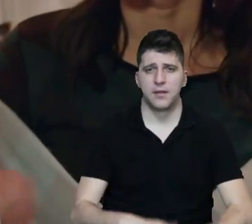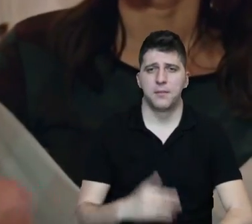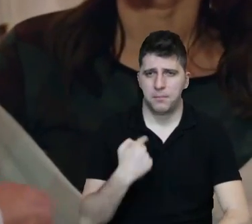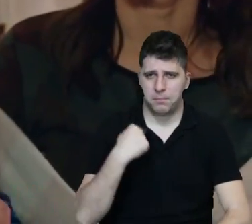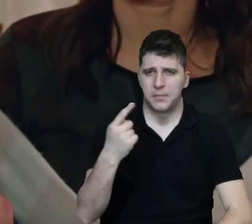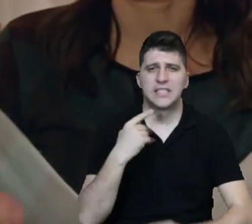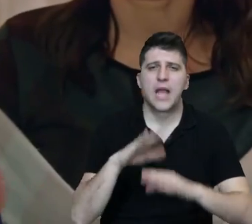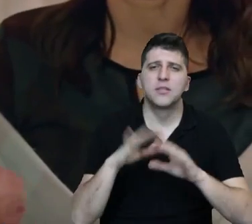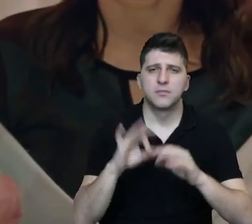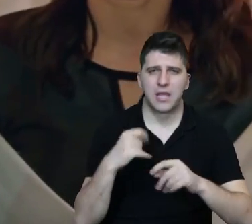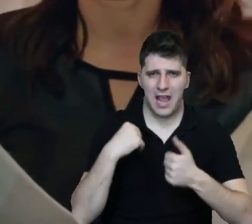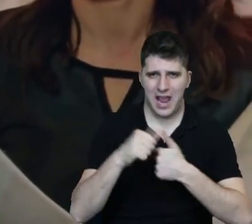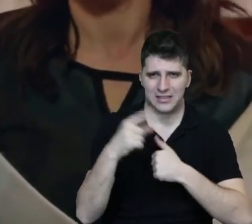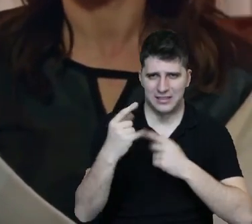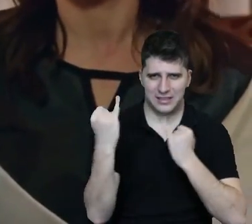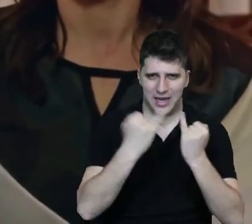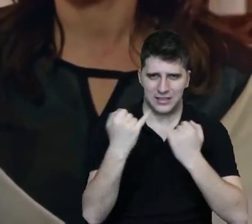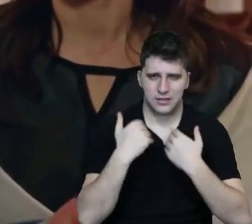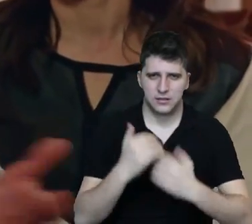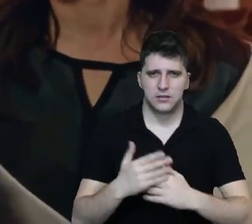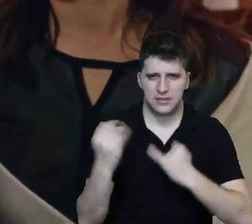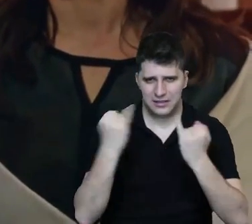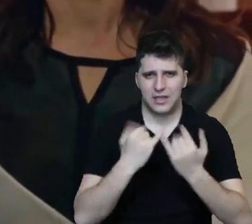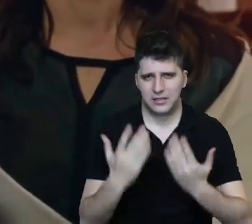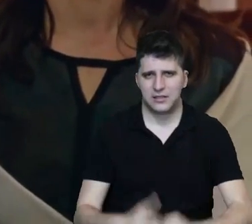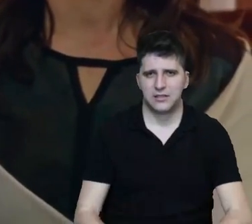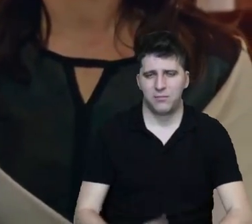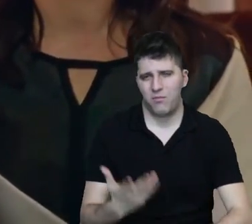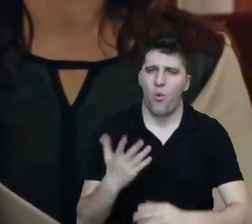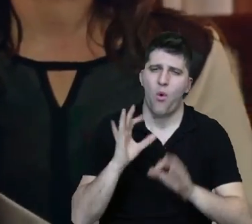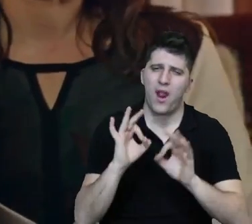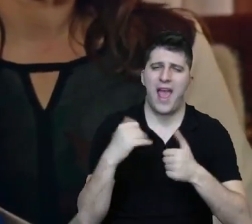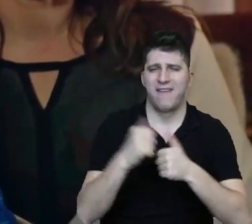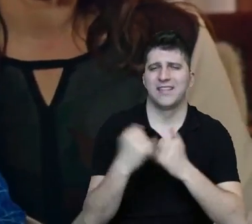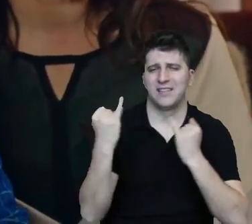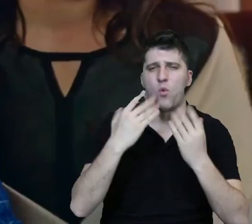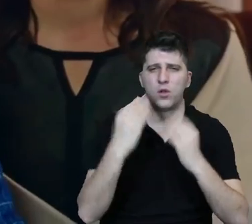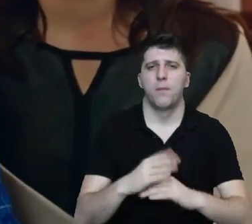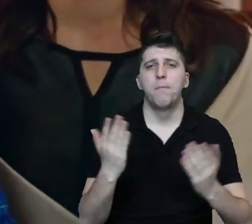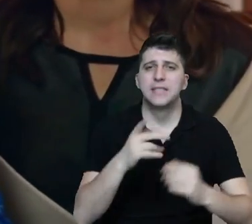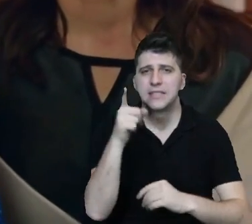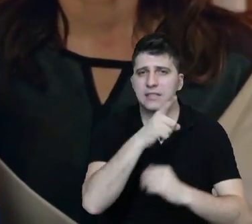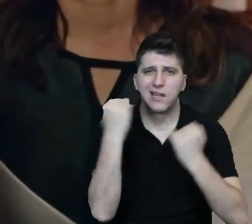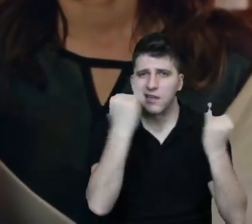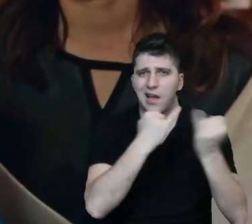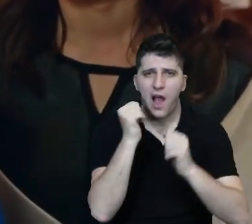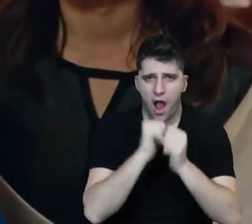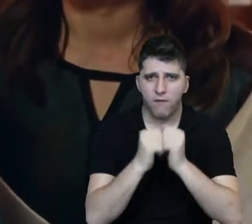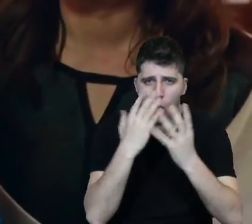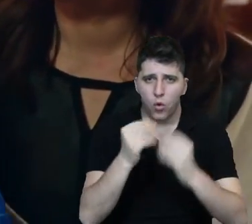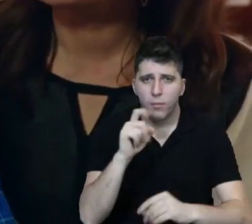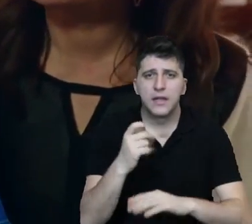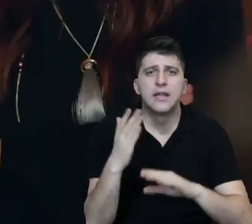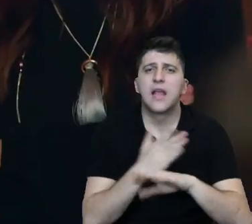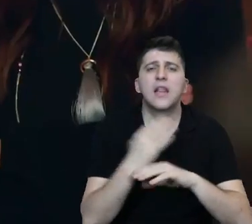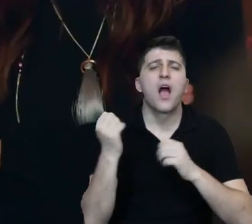biz ne yaptık şimdi? Karı koca atıştık değil mi? Yani böyle sataşmalar olur ya evlilikte. Mesela sizde de oluyor mu? Böyle kavga ediyor musun?